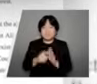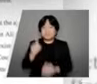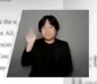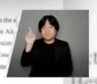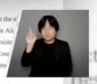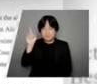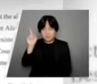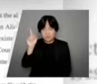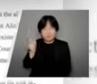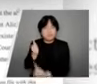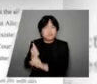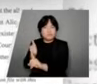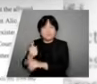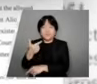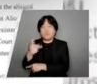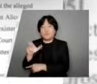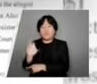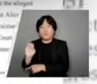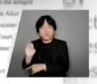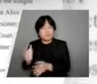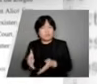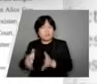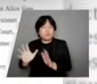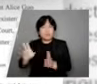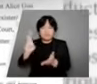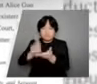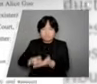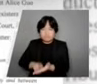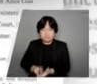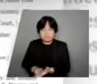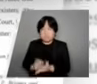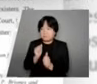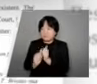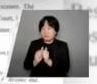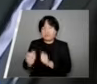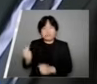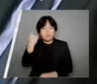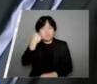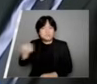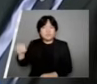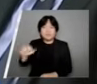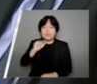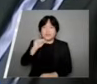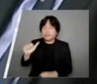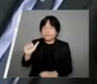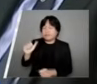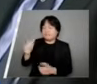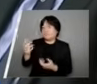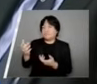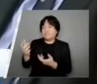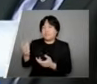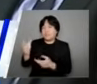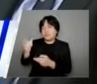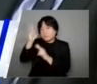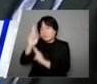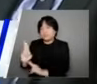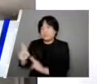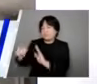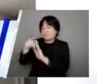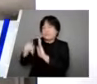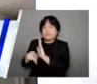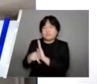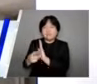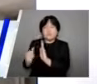ng willful intent na labagin ang batas at baliwalain ang mga alituntunin. Bukod sa kinakaharap sa COMELEC at